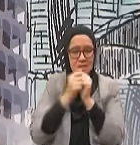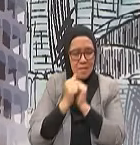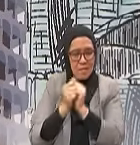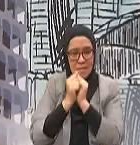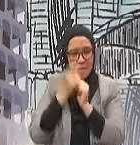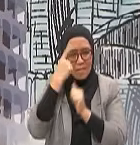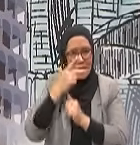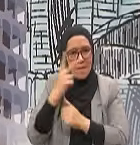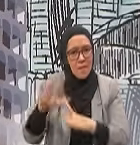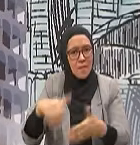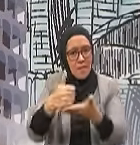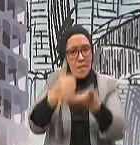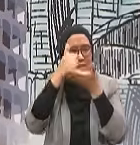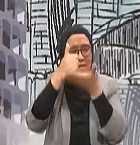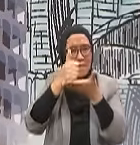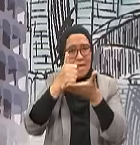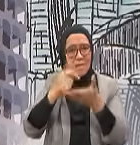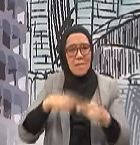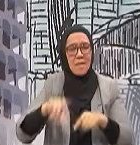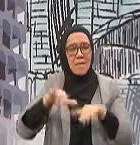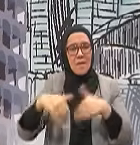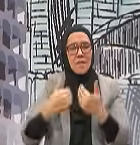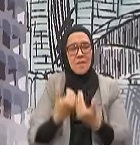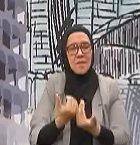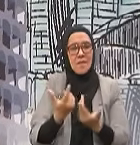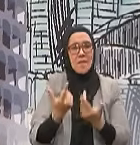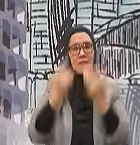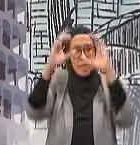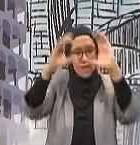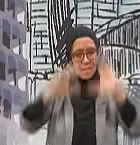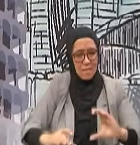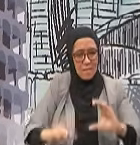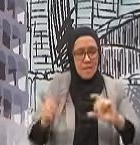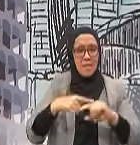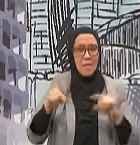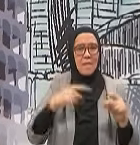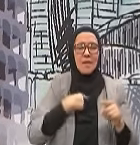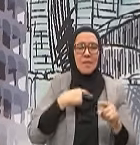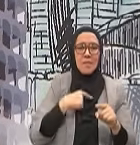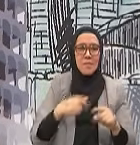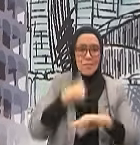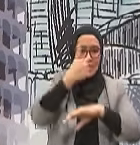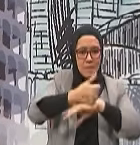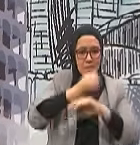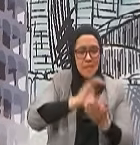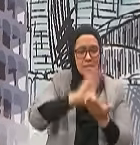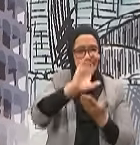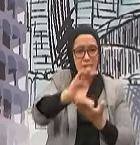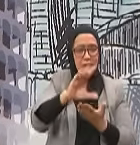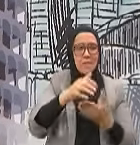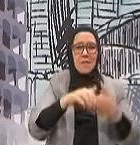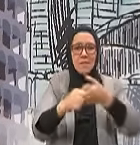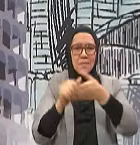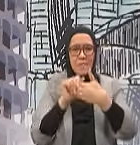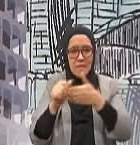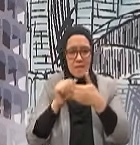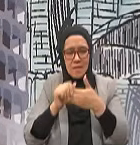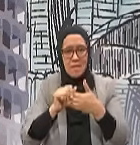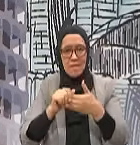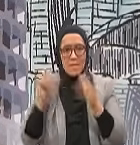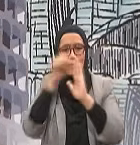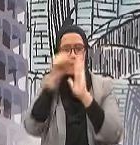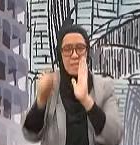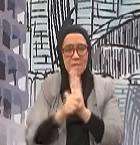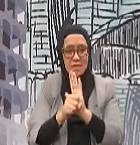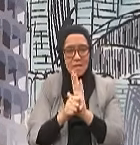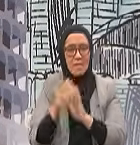tersebut antaranya termasuklah wujudkan semula peruntukan Kausa perubahan harga belum Gar kain corak dikalibrasi dan